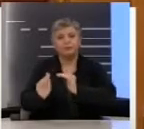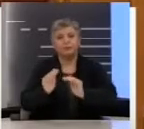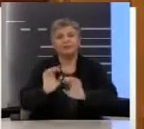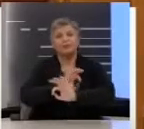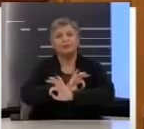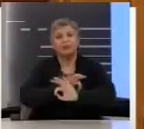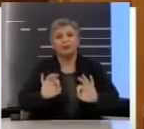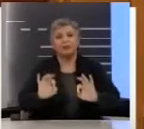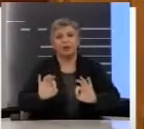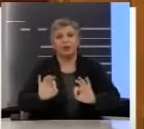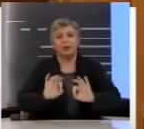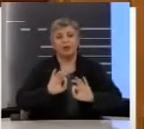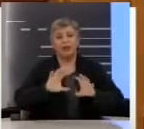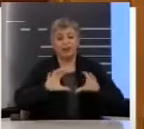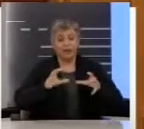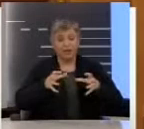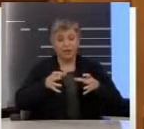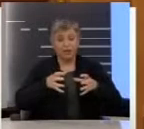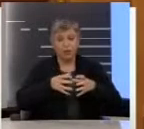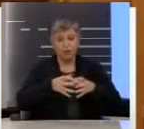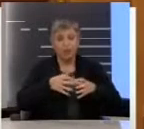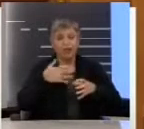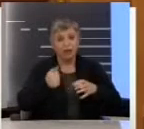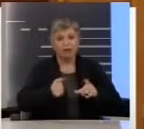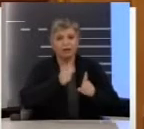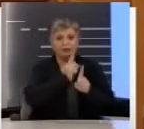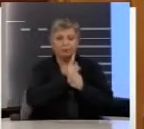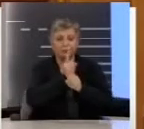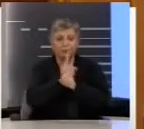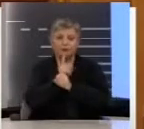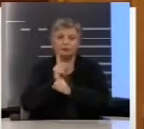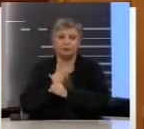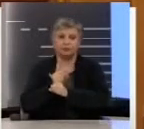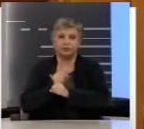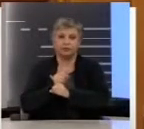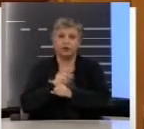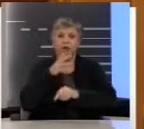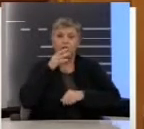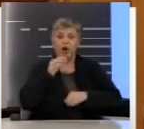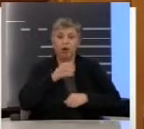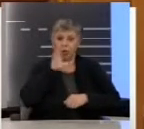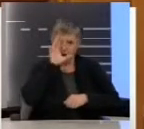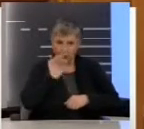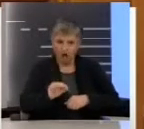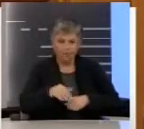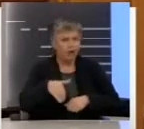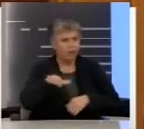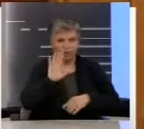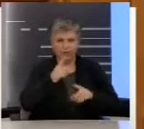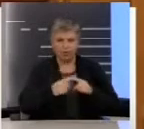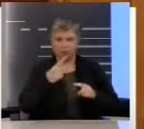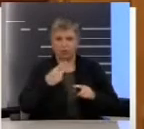που θα συγκροτούν αυτό το σώμα να είναι εξειδικευμένοι, γιατί πράγματι είναι ένα σύνθετο θέμα, είναι ένα δύσκολο θέμα.